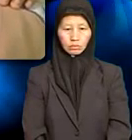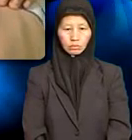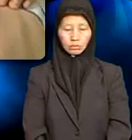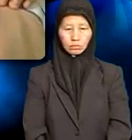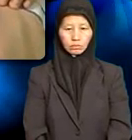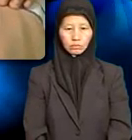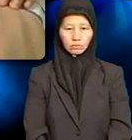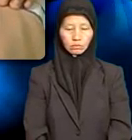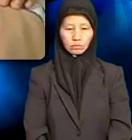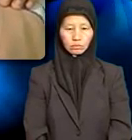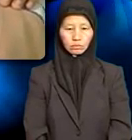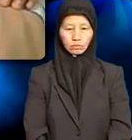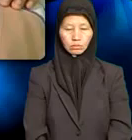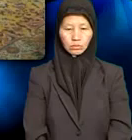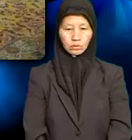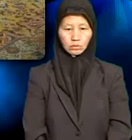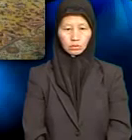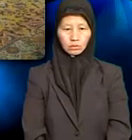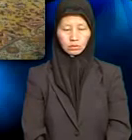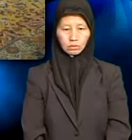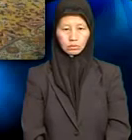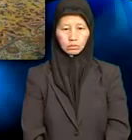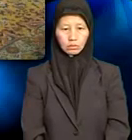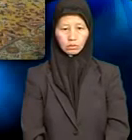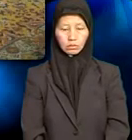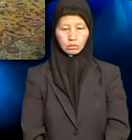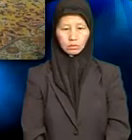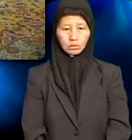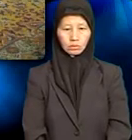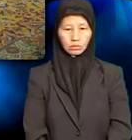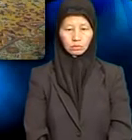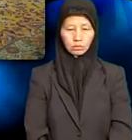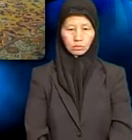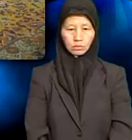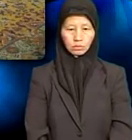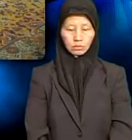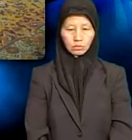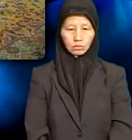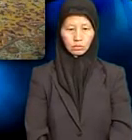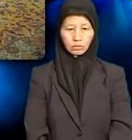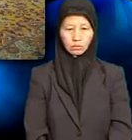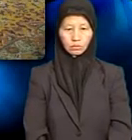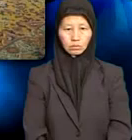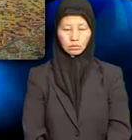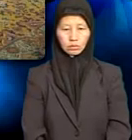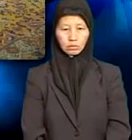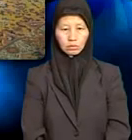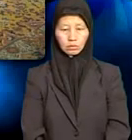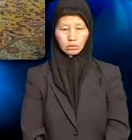ورحمة الله وبركاته السلام علينا وعلى عباد الله